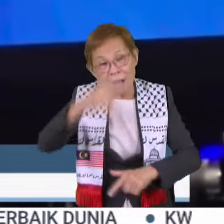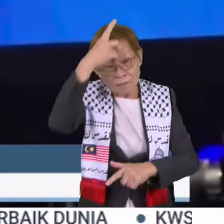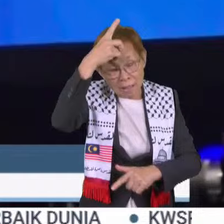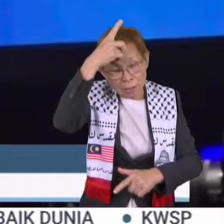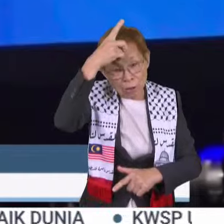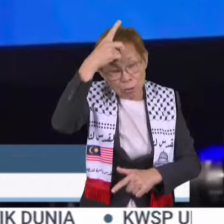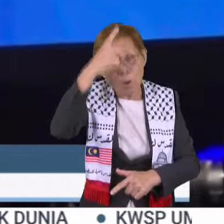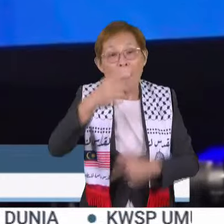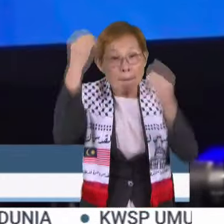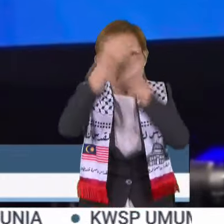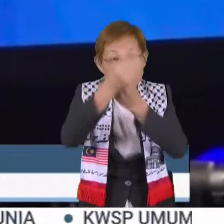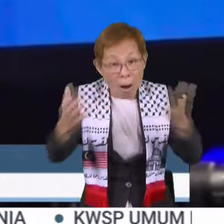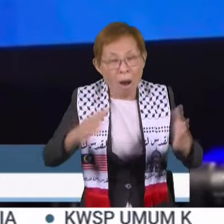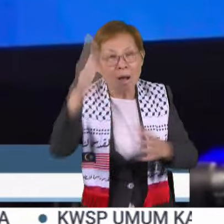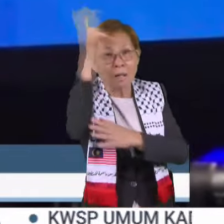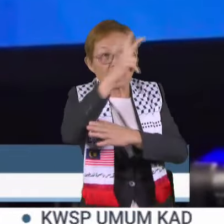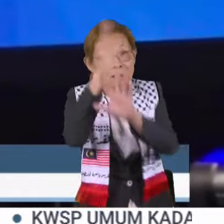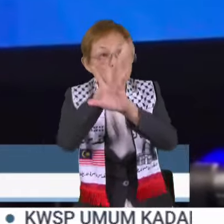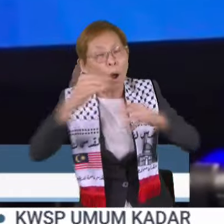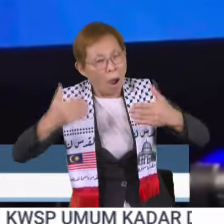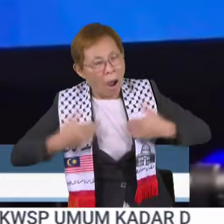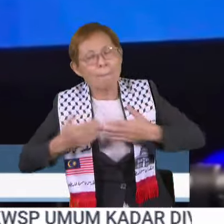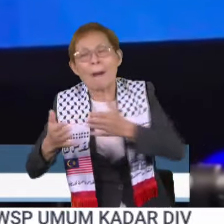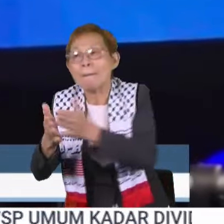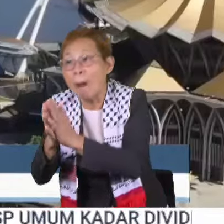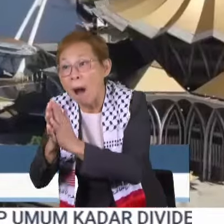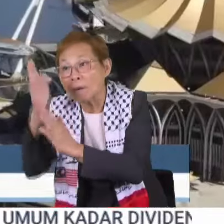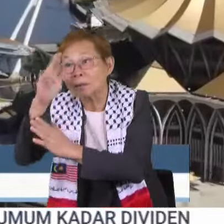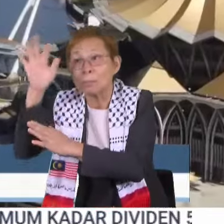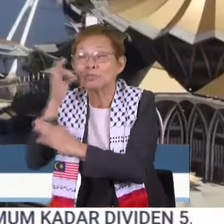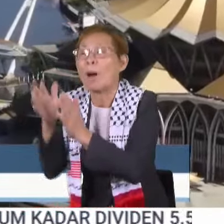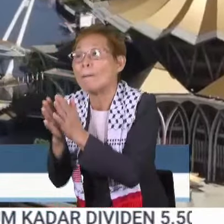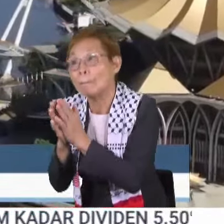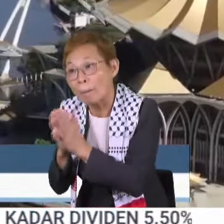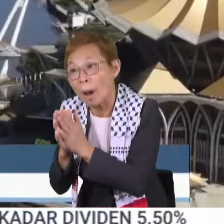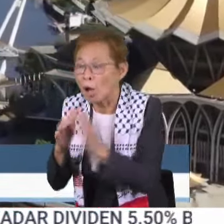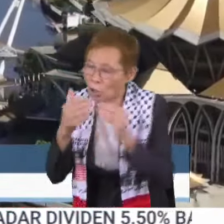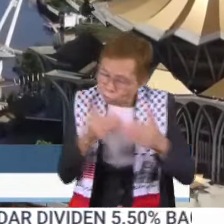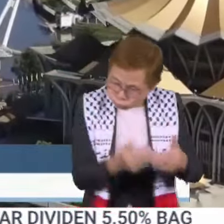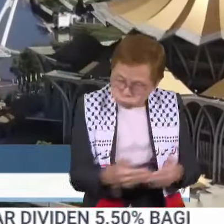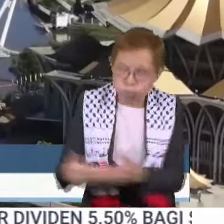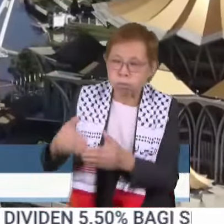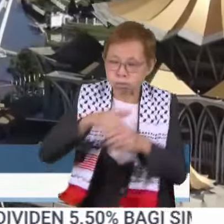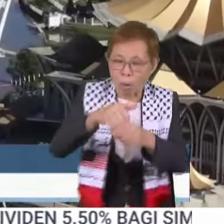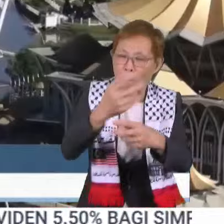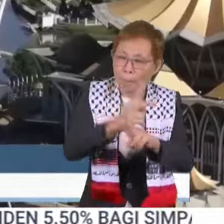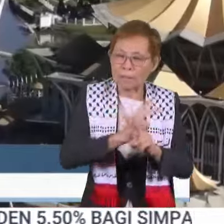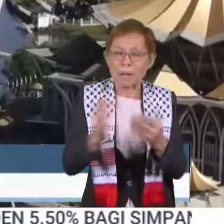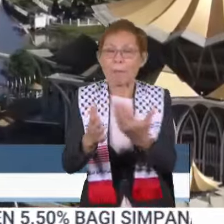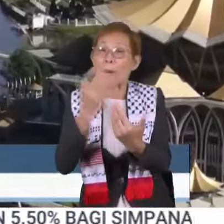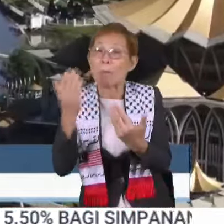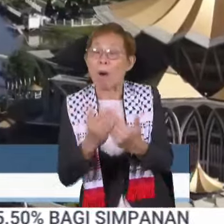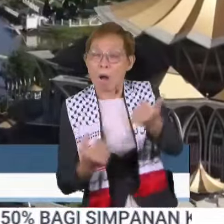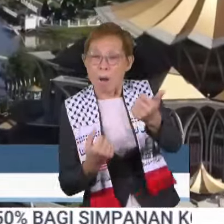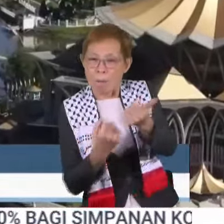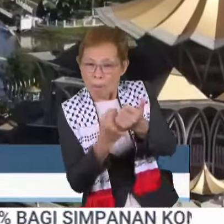Amar orang tengah memberitahu kerajaan Sarawak turut meminta kerajaan persekutuan meneruskan insentif pinjaman mudah